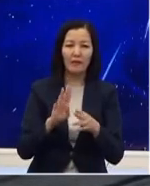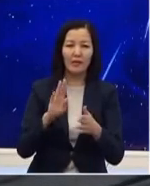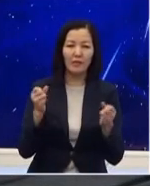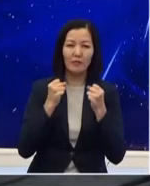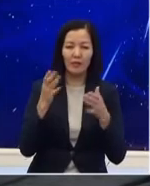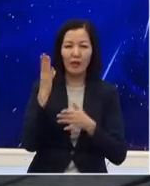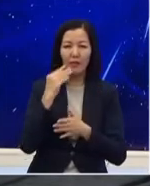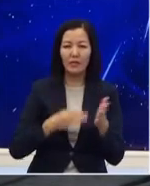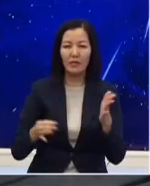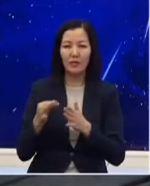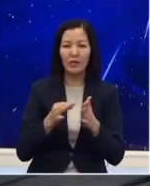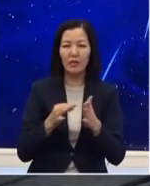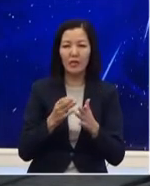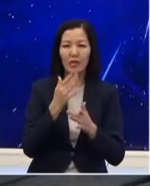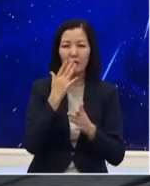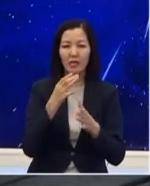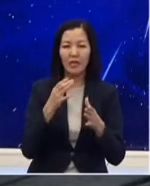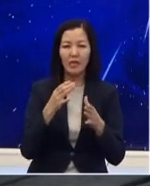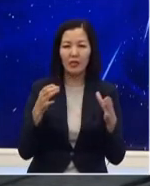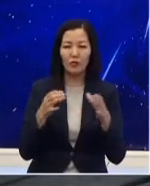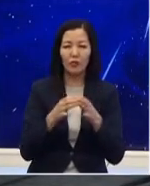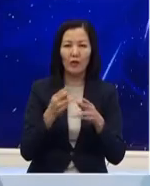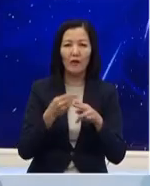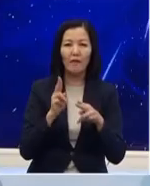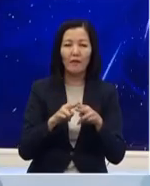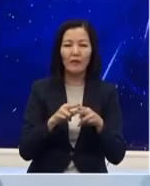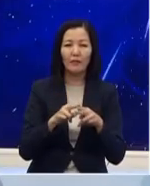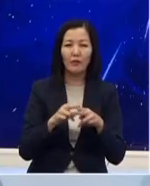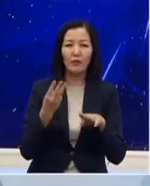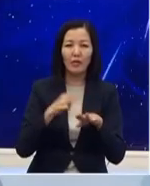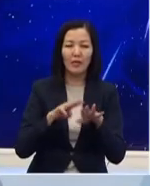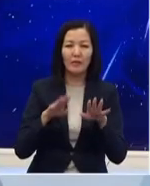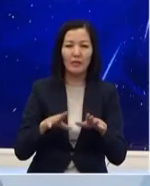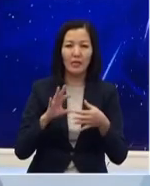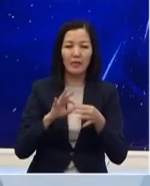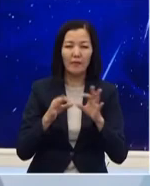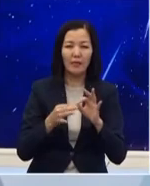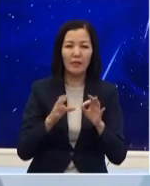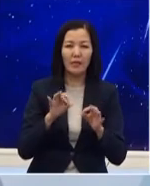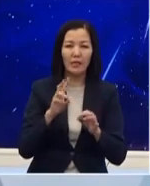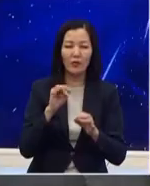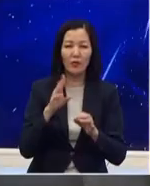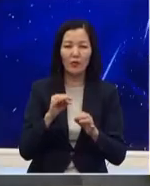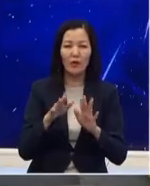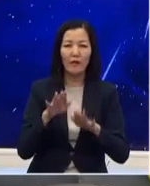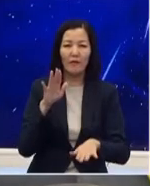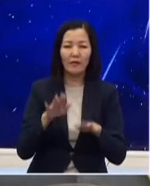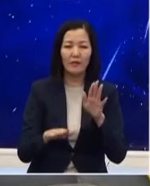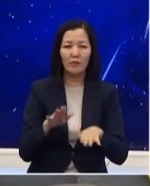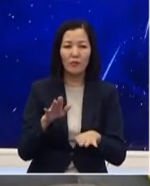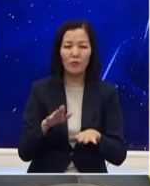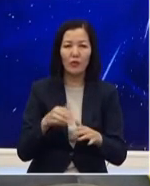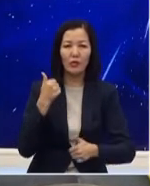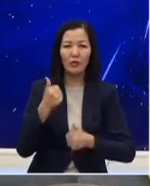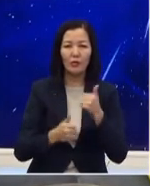команды Алматинской области, но и национальной дружины. В этом году бронзовый призер Олимпийских игр в Рио сменила весовую категорию и на чемпионате